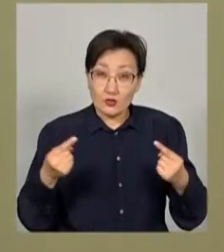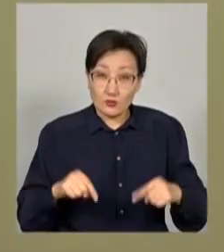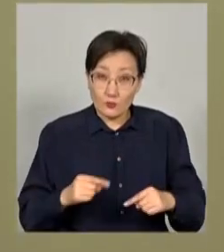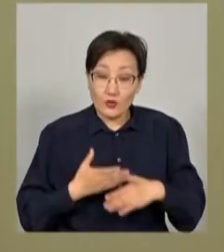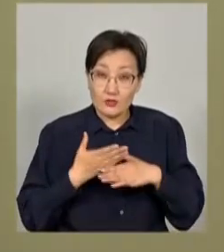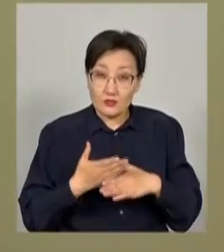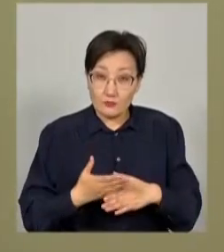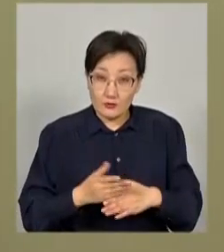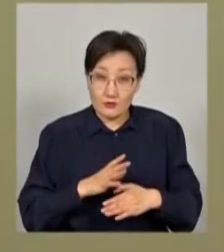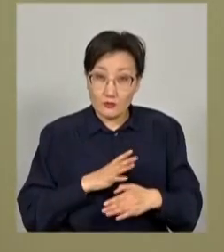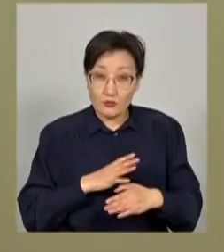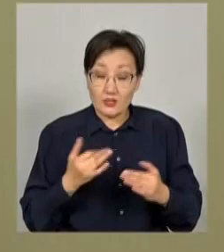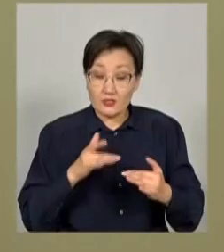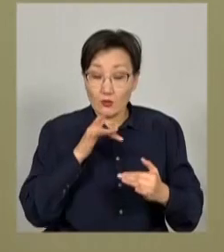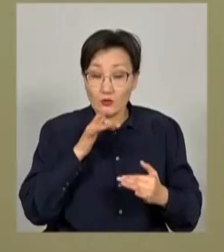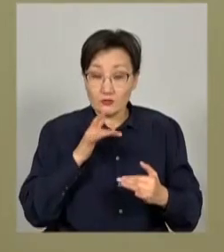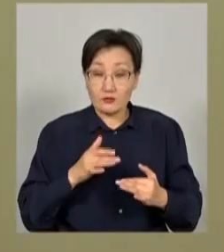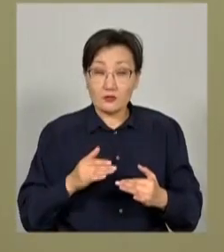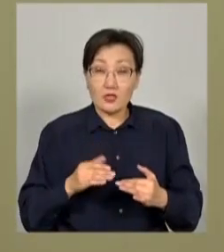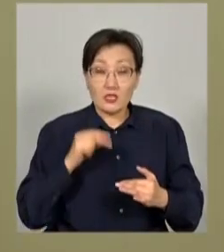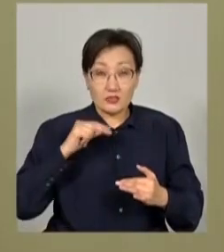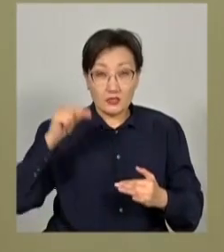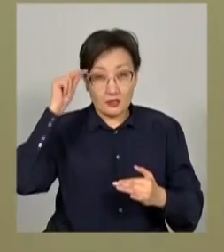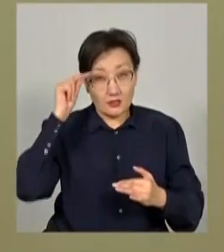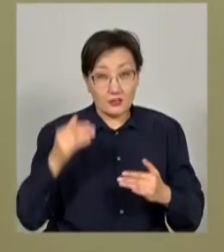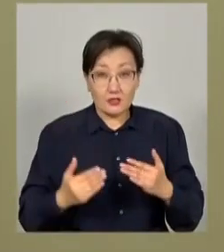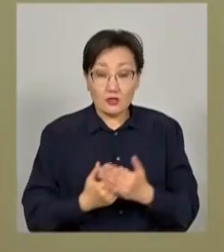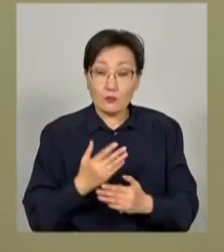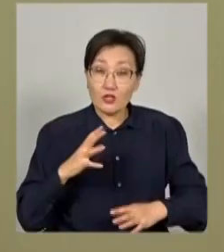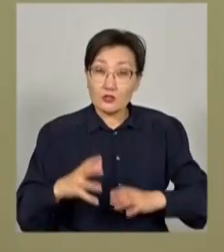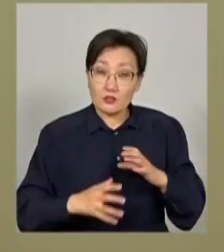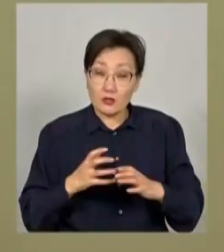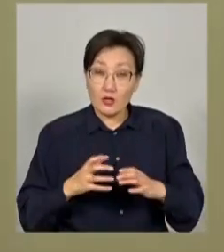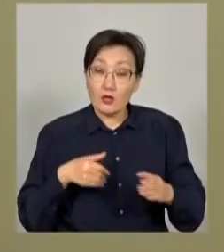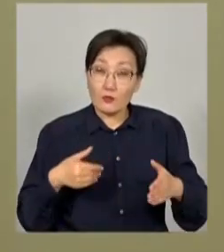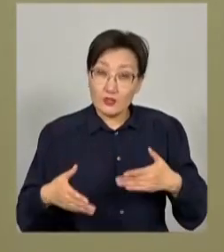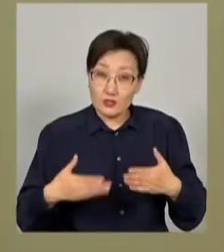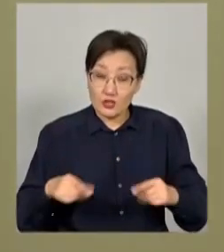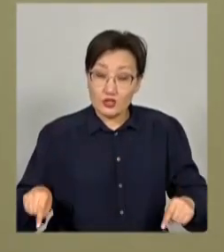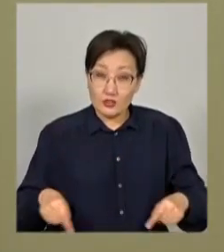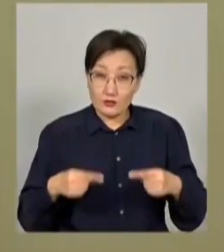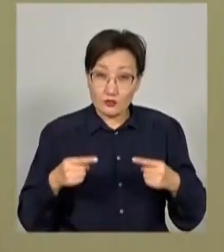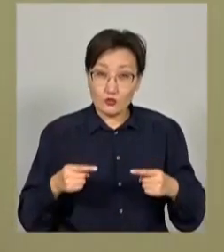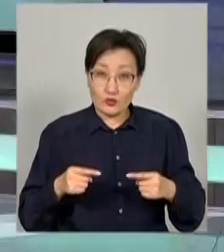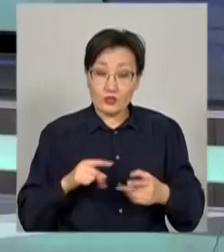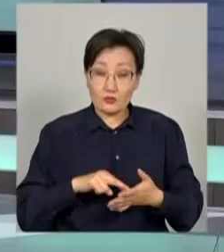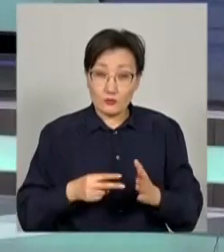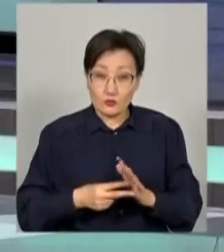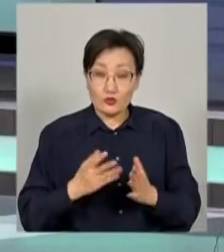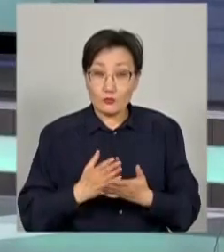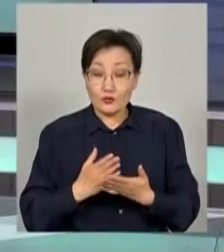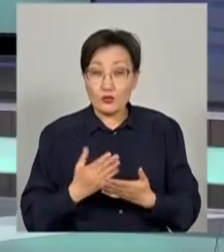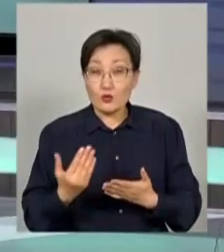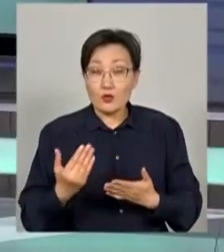септігін тигізген. Қазіргі уақытта Қытай қайтадан халықаралық байланысты жандандыруды көздеп отыр.